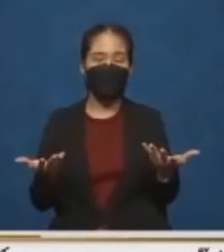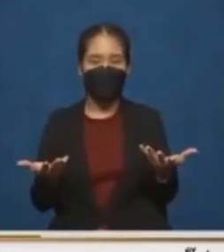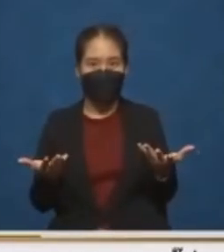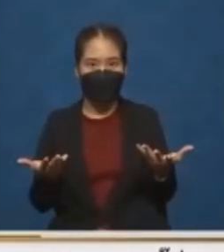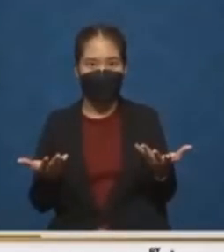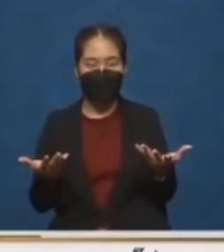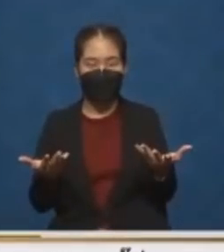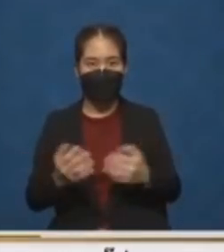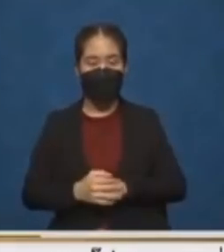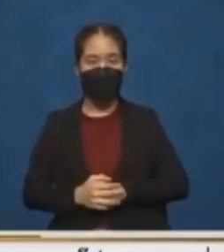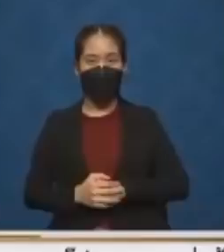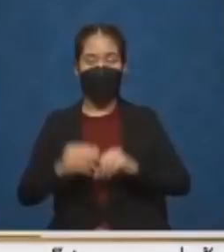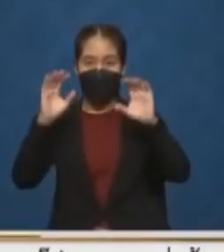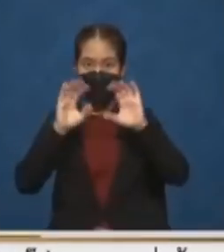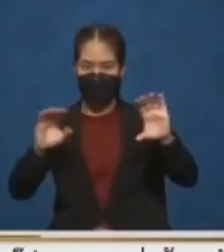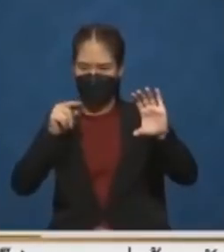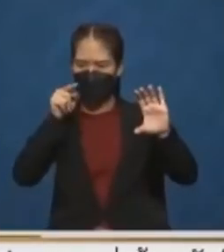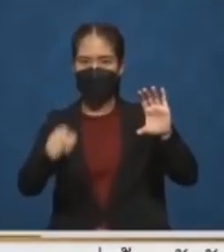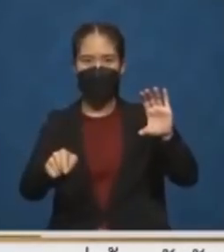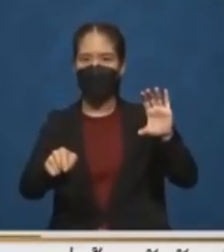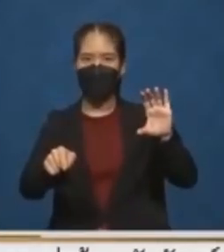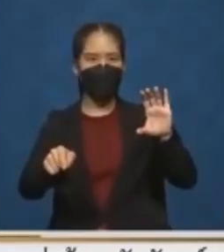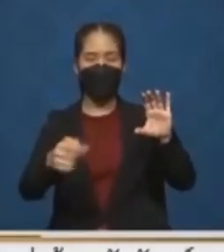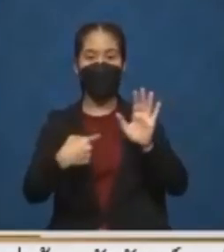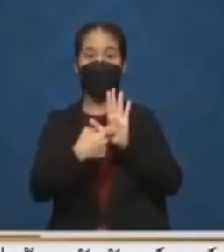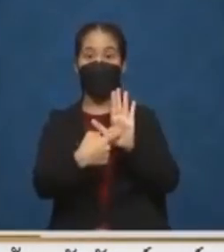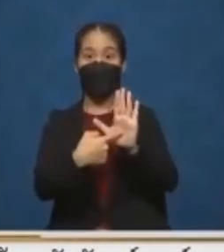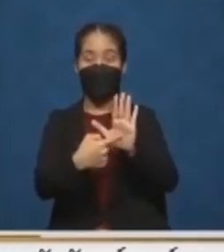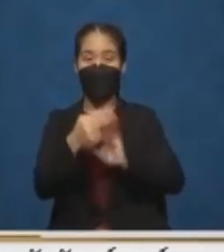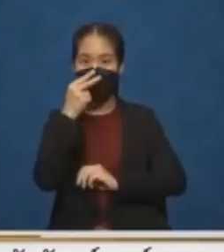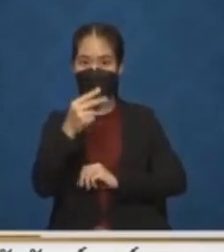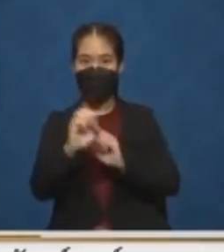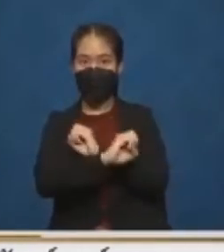การสั่งข้อราชการที่ไมมคามเด็ดขาดผมทุตัอย่างสองกรณี